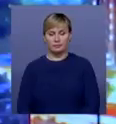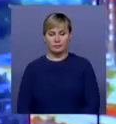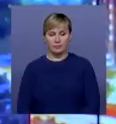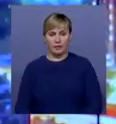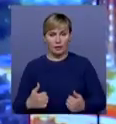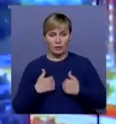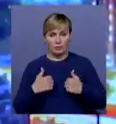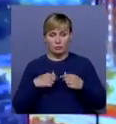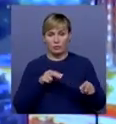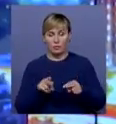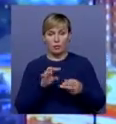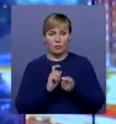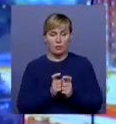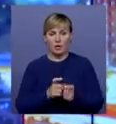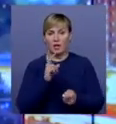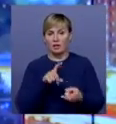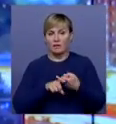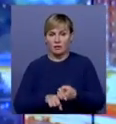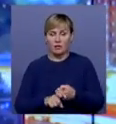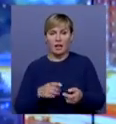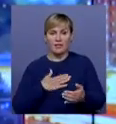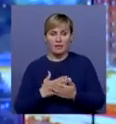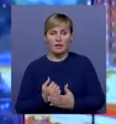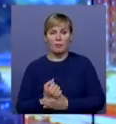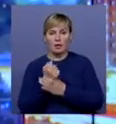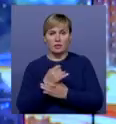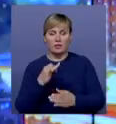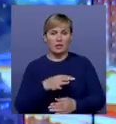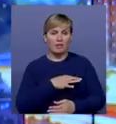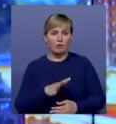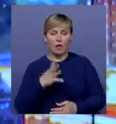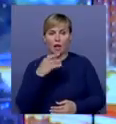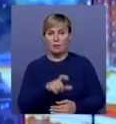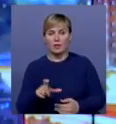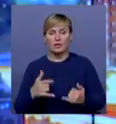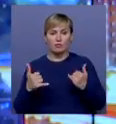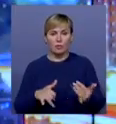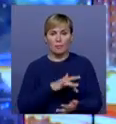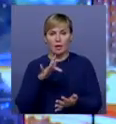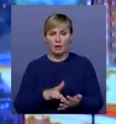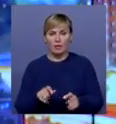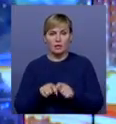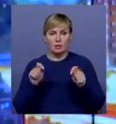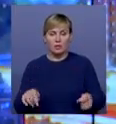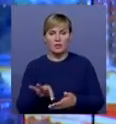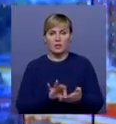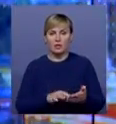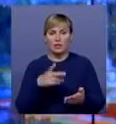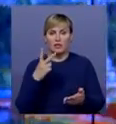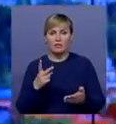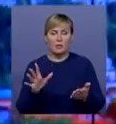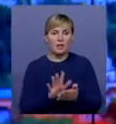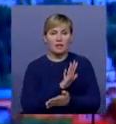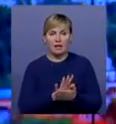Усилия властей по борьбе с распространением коронавируса активно поддерживают и неравнодушные алматинцы. Сегодня мегаполисы запустили сразу две